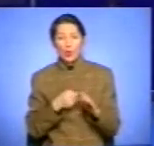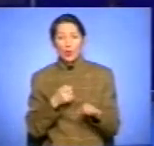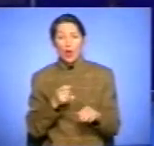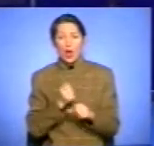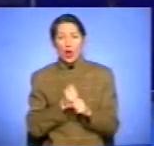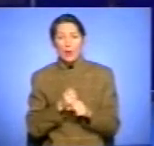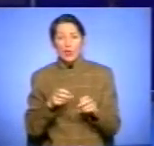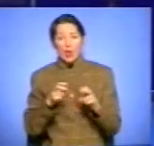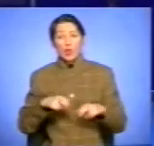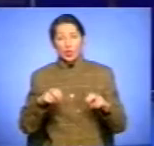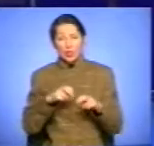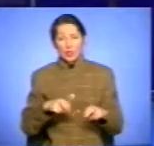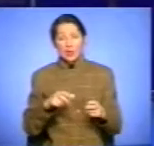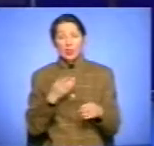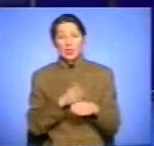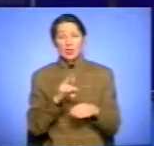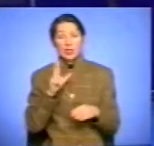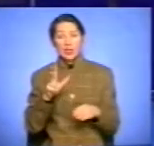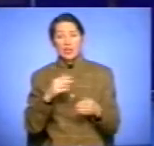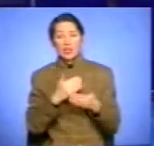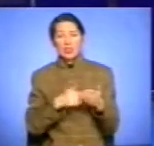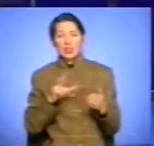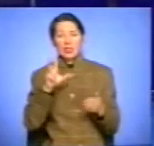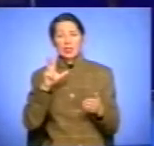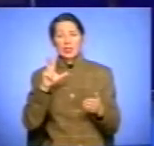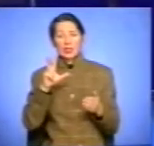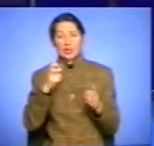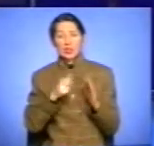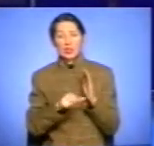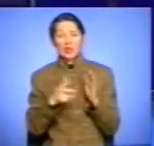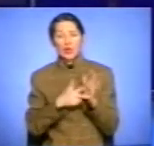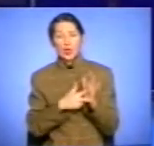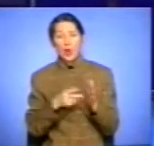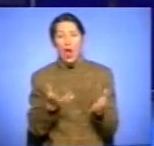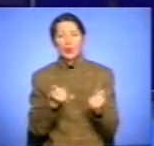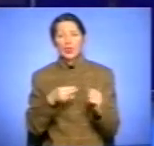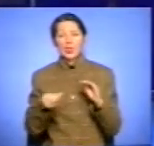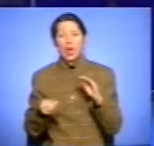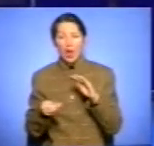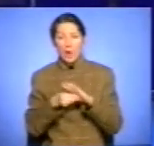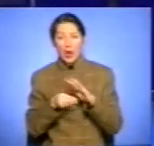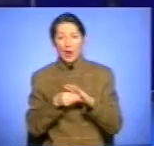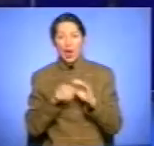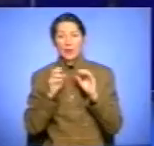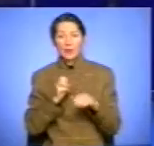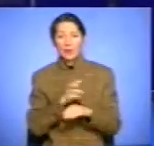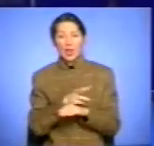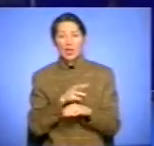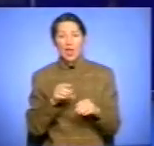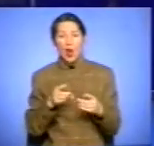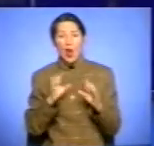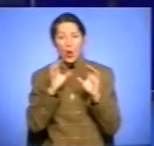розслідування за частиною третьою статті 368 одержання хабара Кримінального кодексу України повідомляє